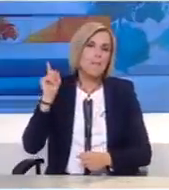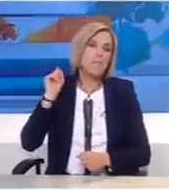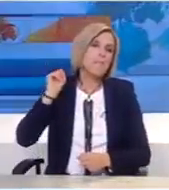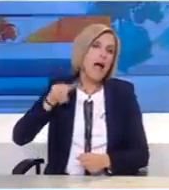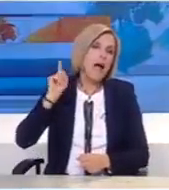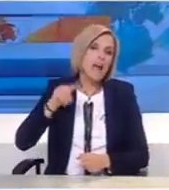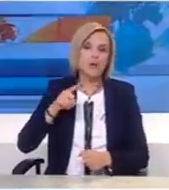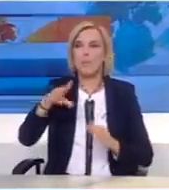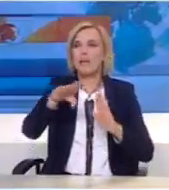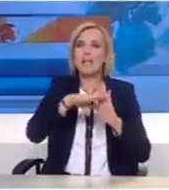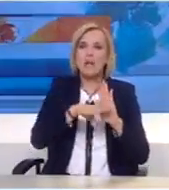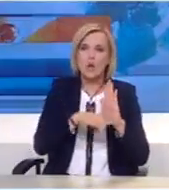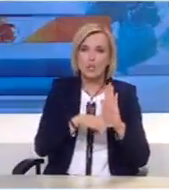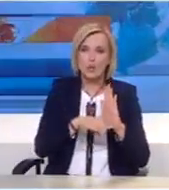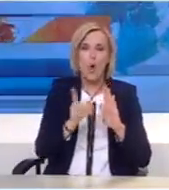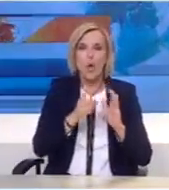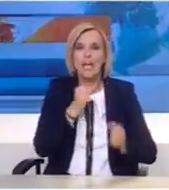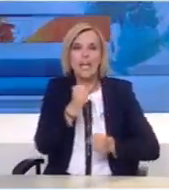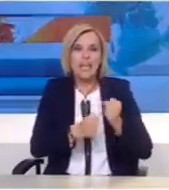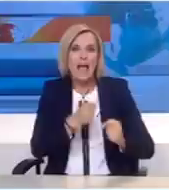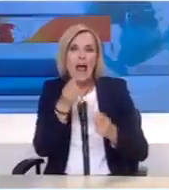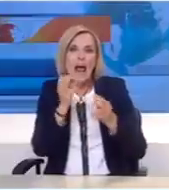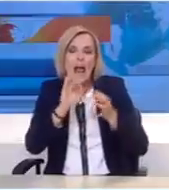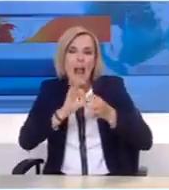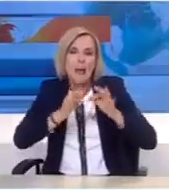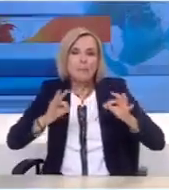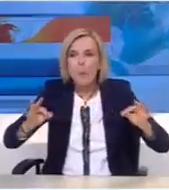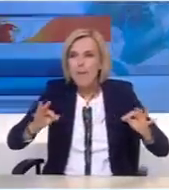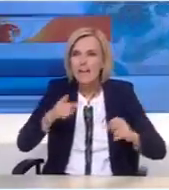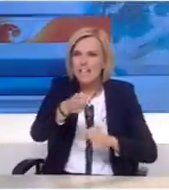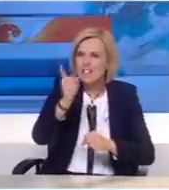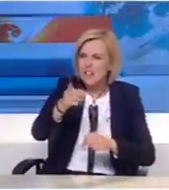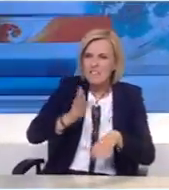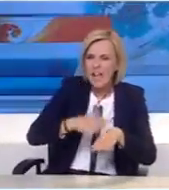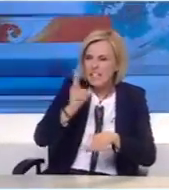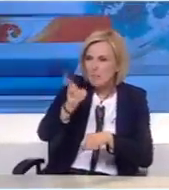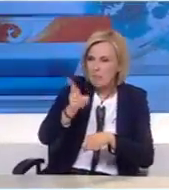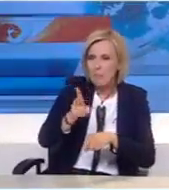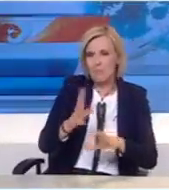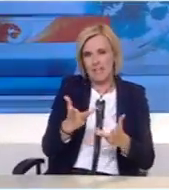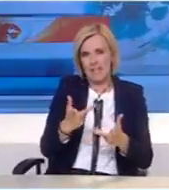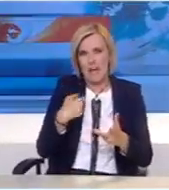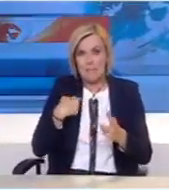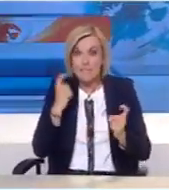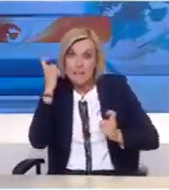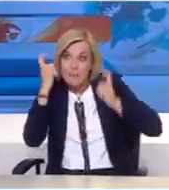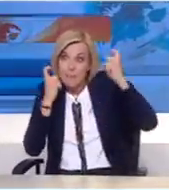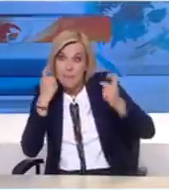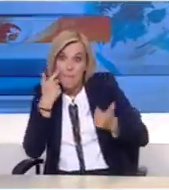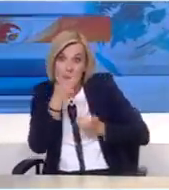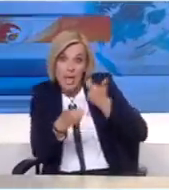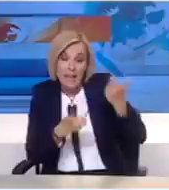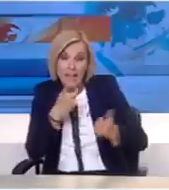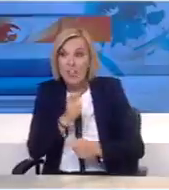ακριβώς τι συνέβη. Δεν είναι να κυνηγήσουμε τη λεπτομέρεια για τη δημοσιογραφική μας περιέργεια. Είναι